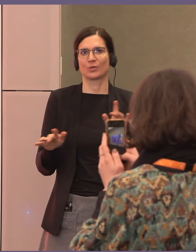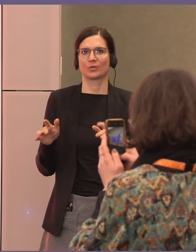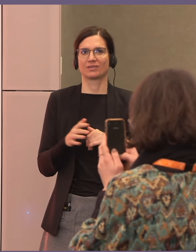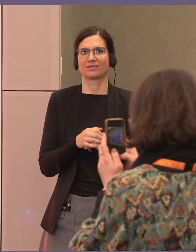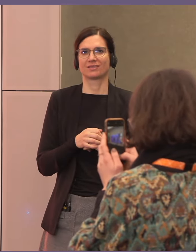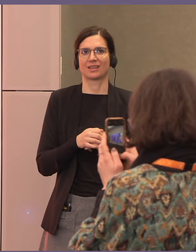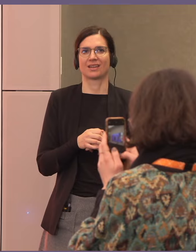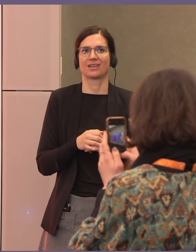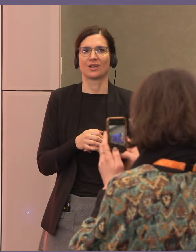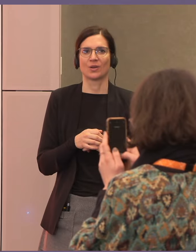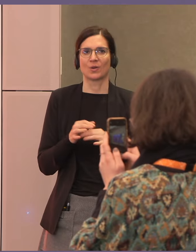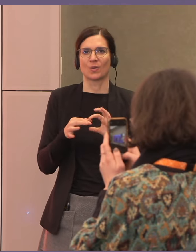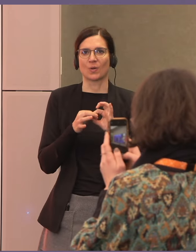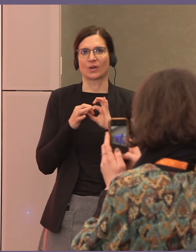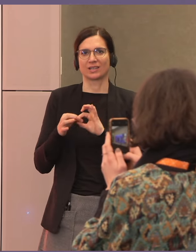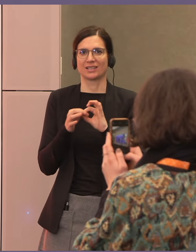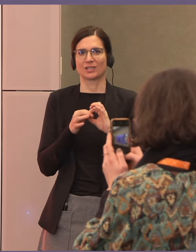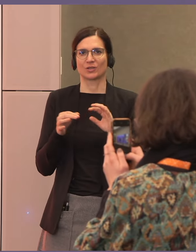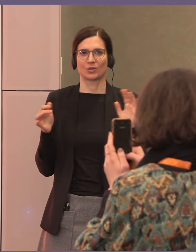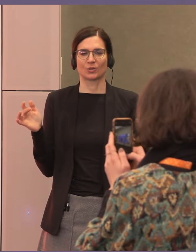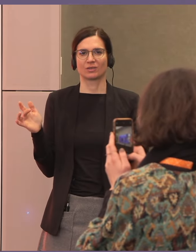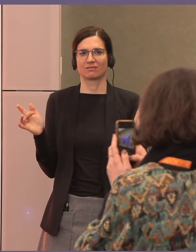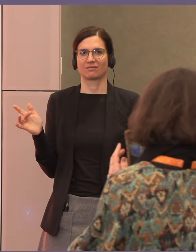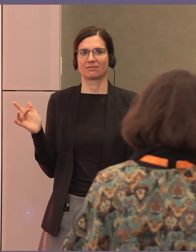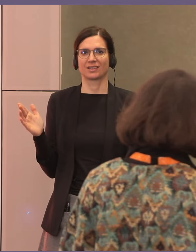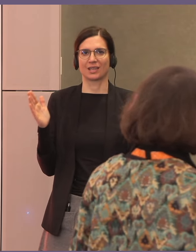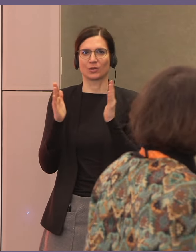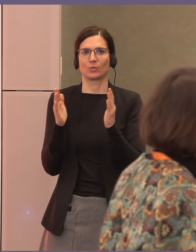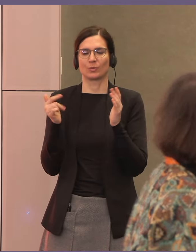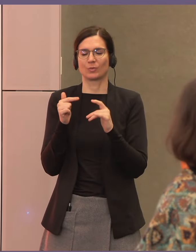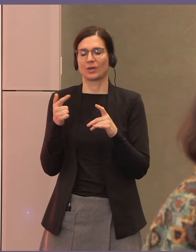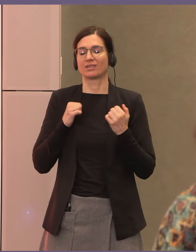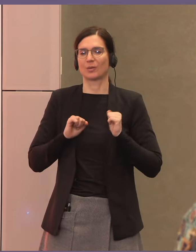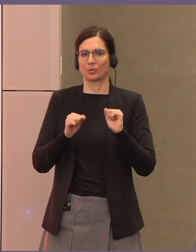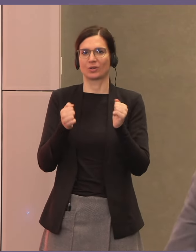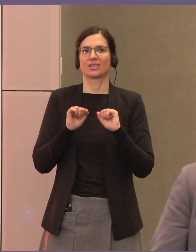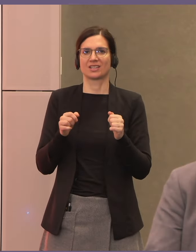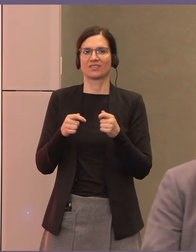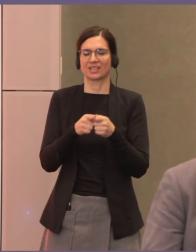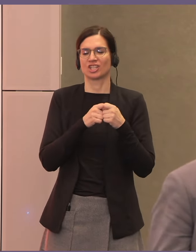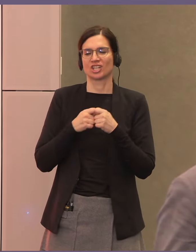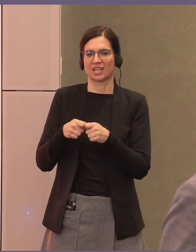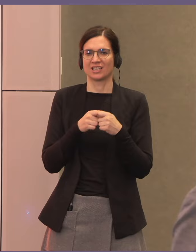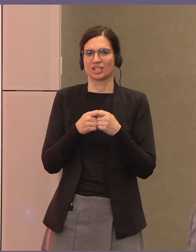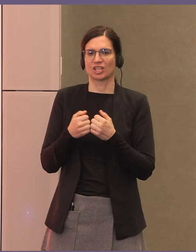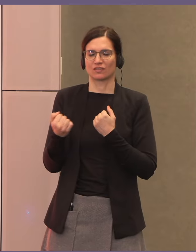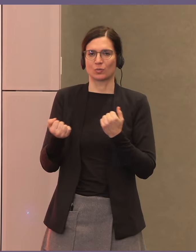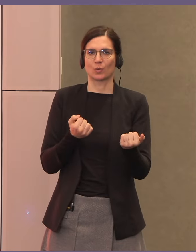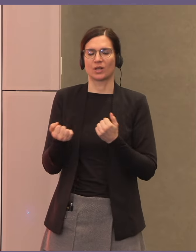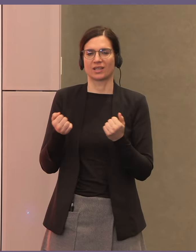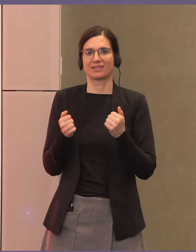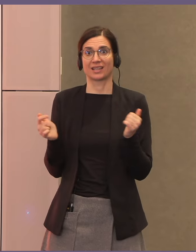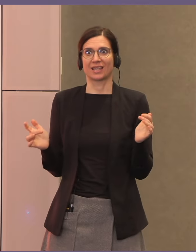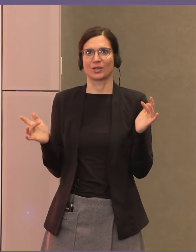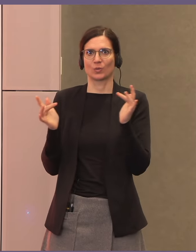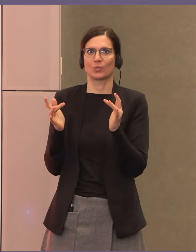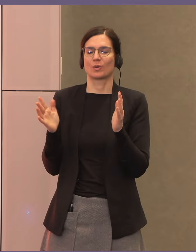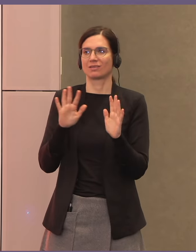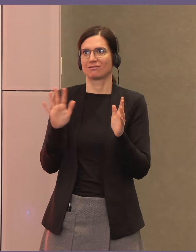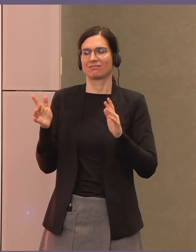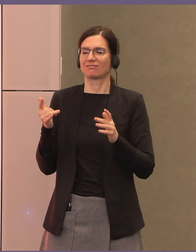der Organisation gegenüber einer progressiven Gesellschaftspolitik gegenüber einer feministisch